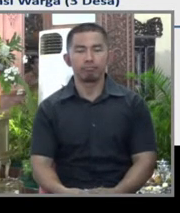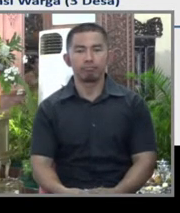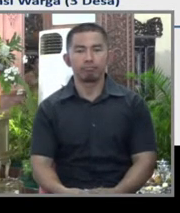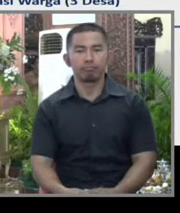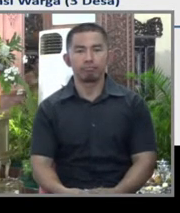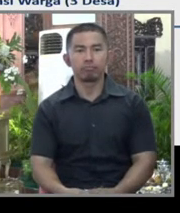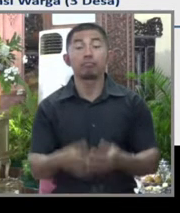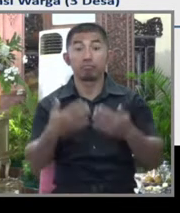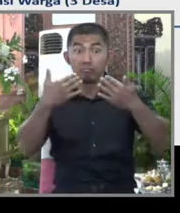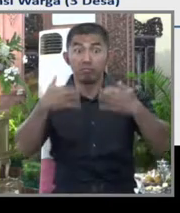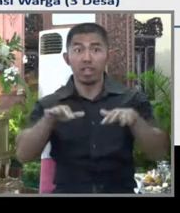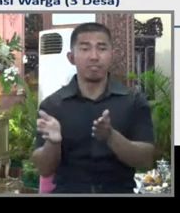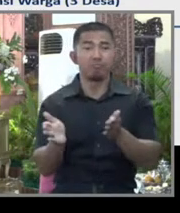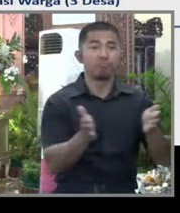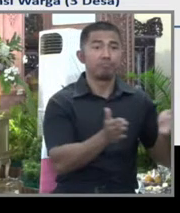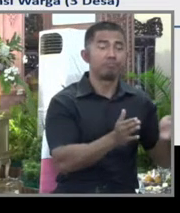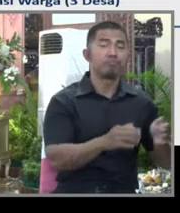Berikutnya,